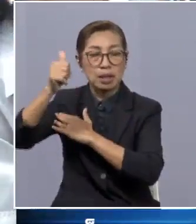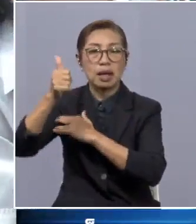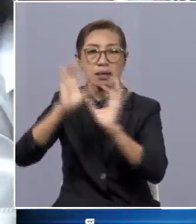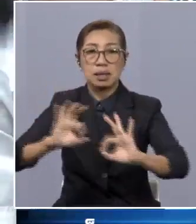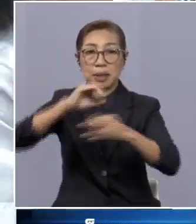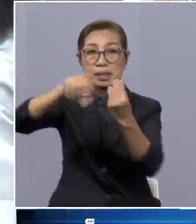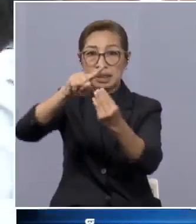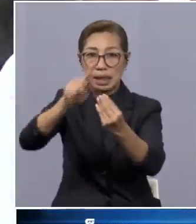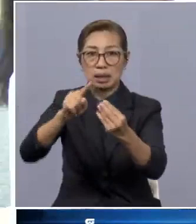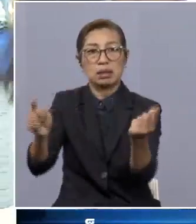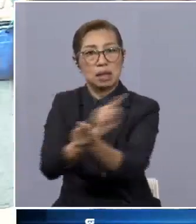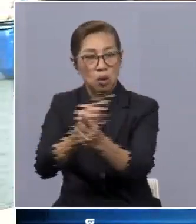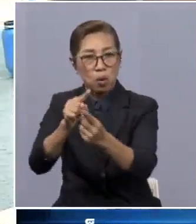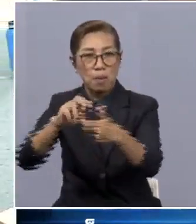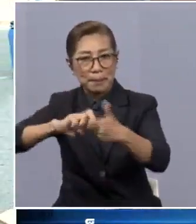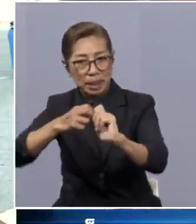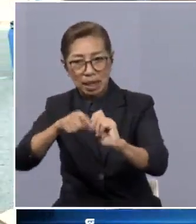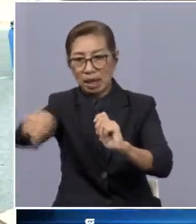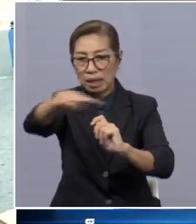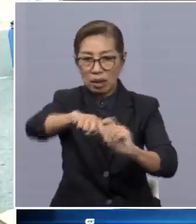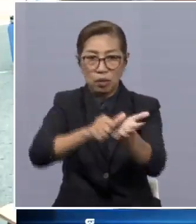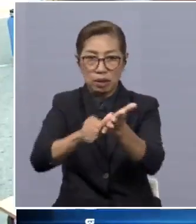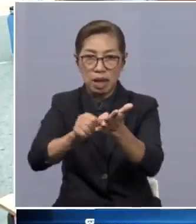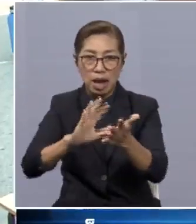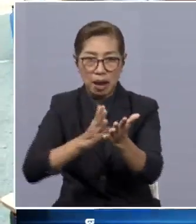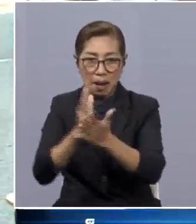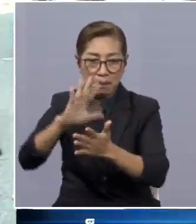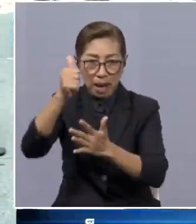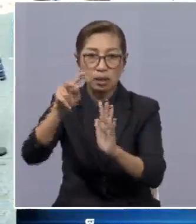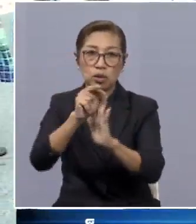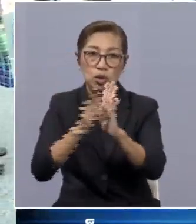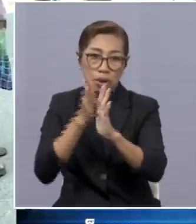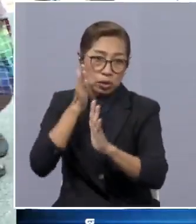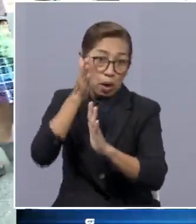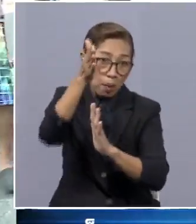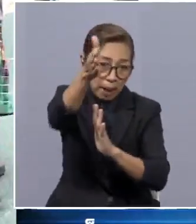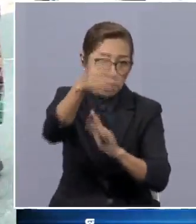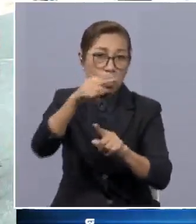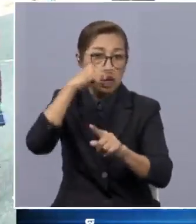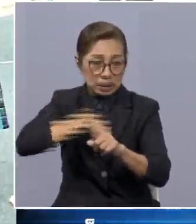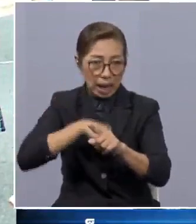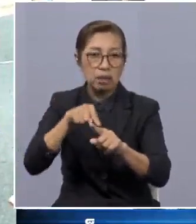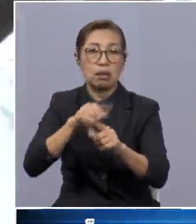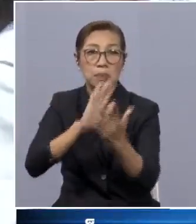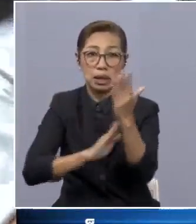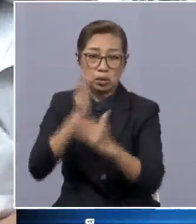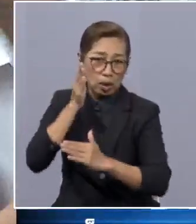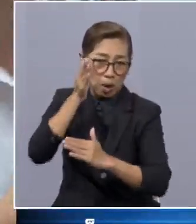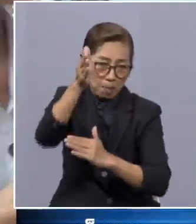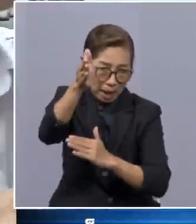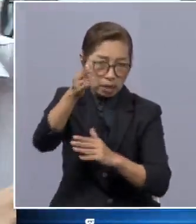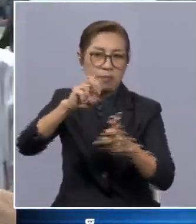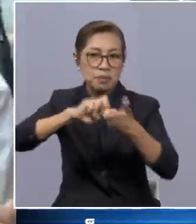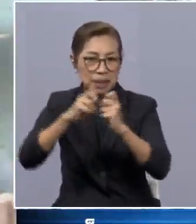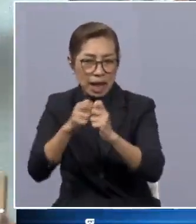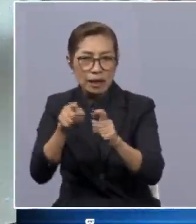ฐกิจทั้งด้านสังคมรวมถึงการกำหนดทิศทางประเทศในระยะยาวว่าไทยเราเองเนี่ยนะครับจะยกระดับให้ก้าวพ้นกับดักประเ